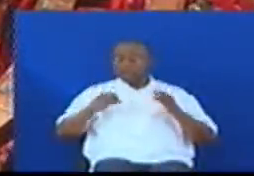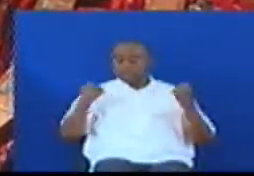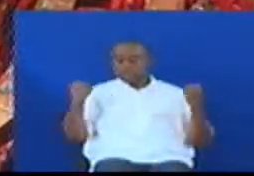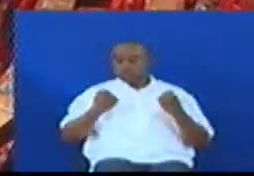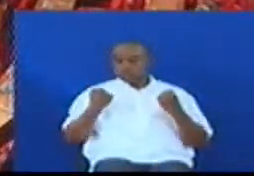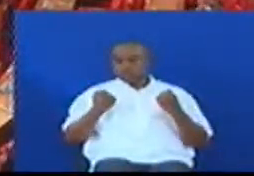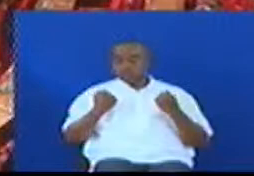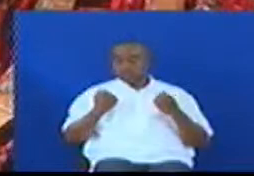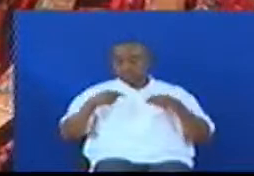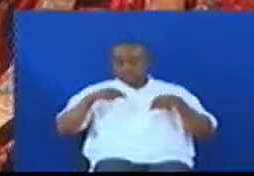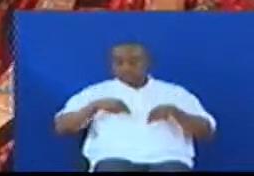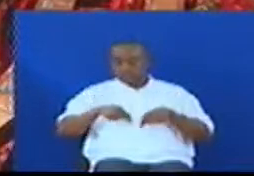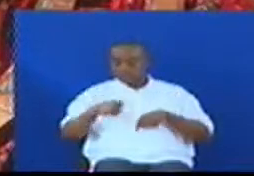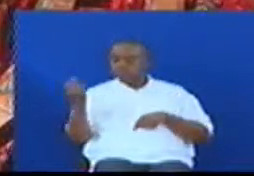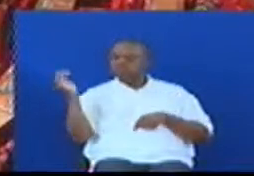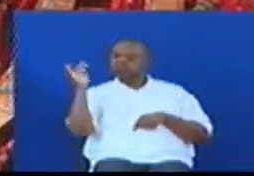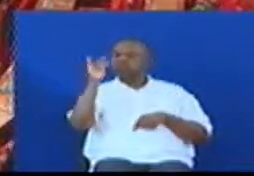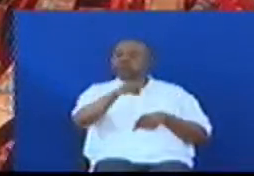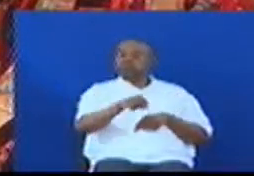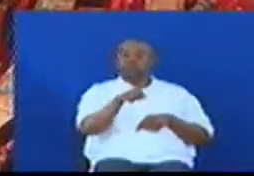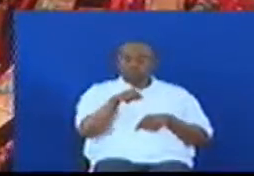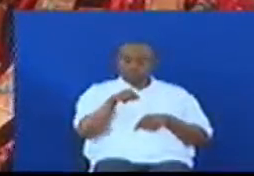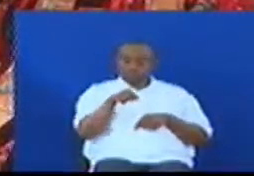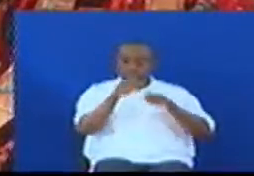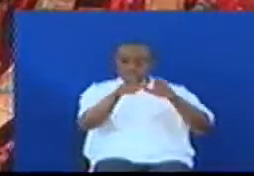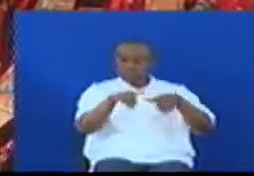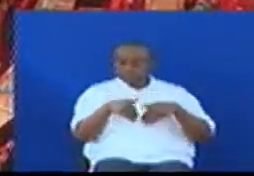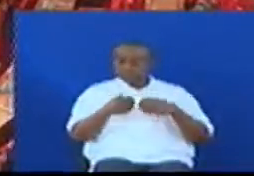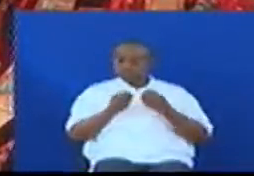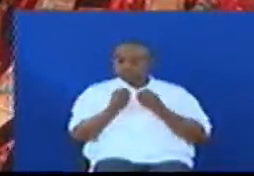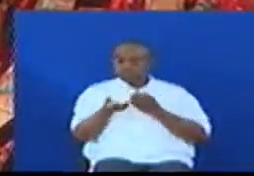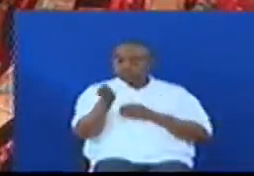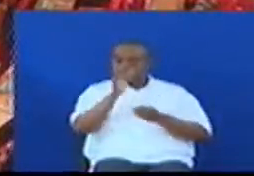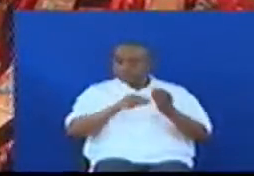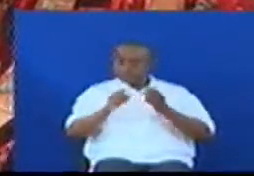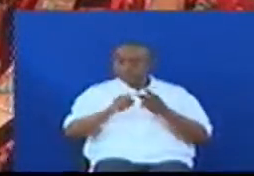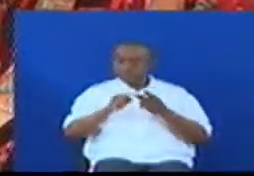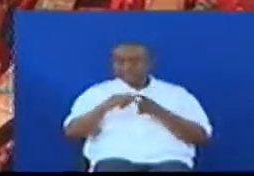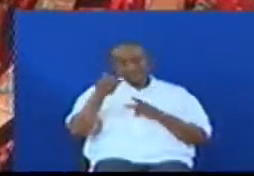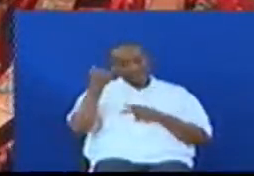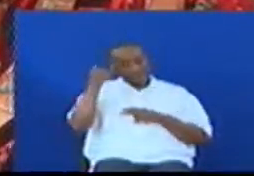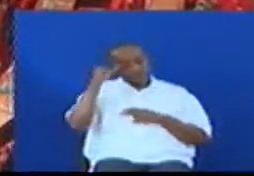kuwa hapa bungeni kwa ajili ya kutoa michango yetu na kushauri serikali.